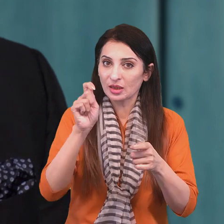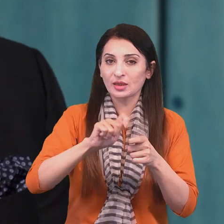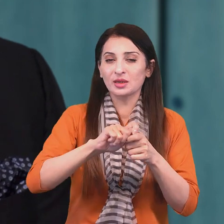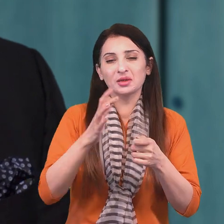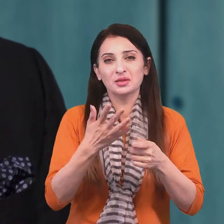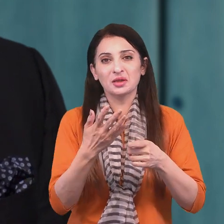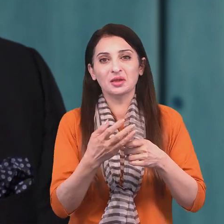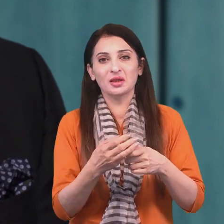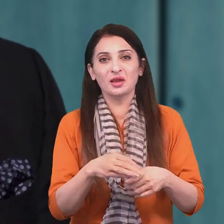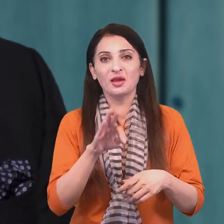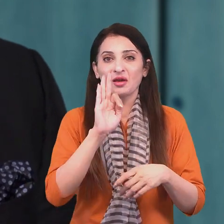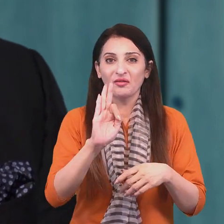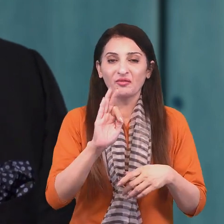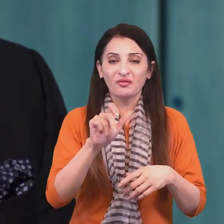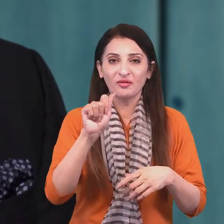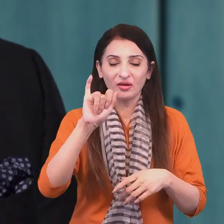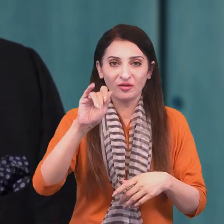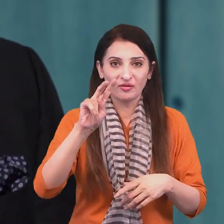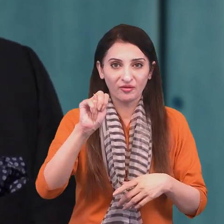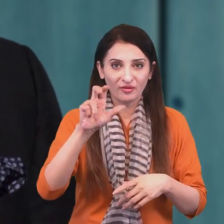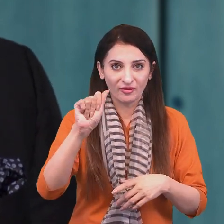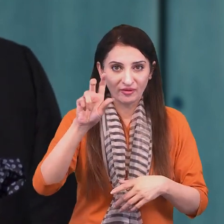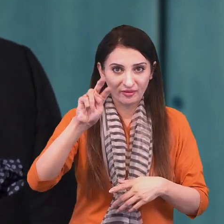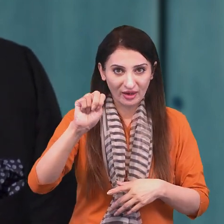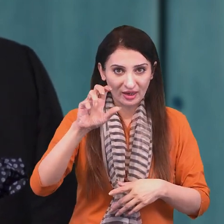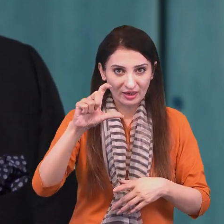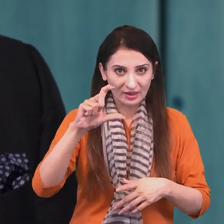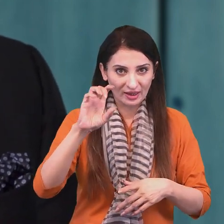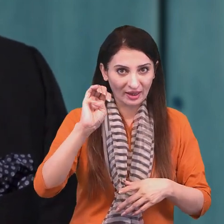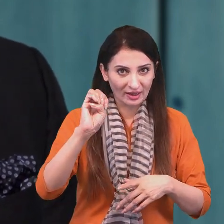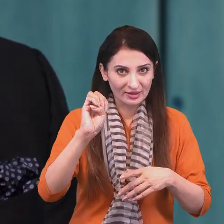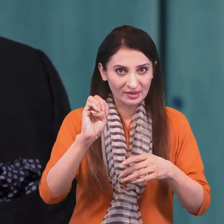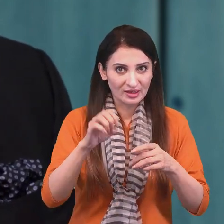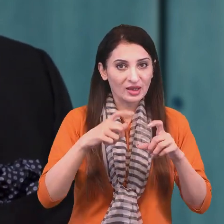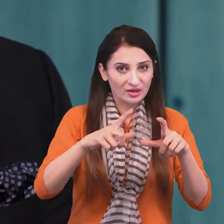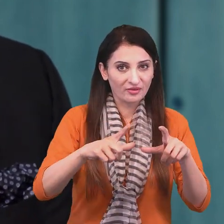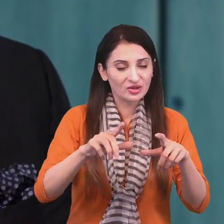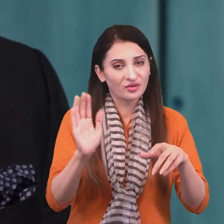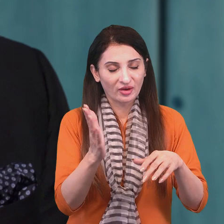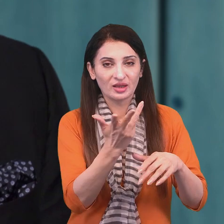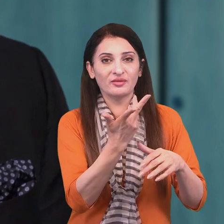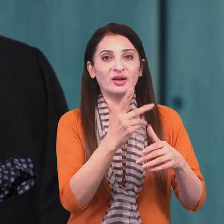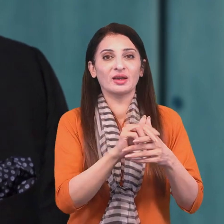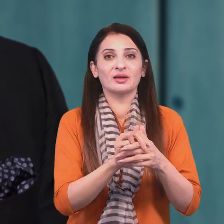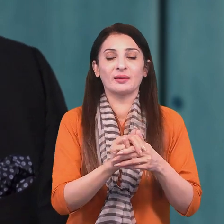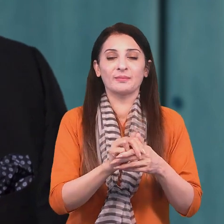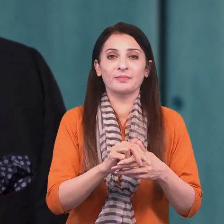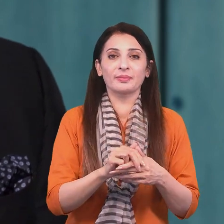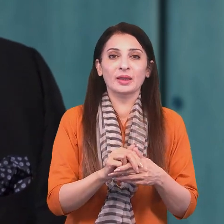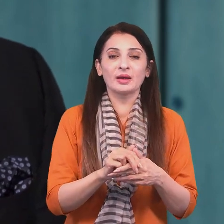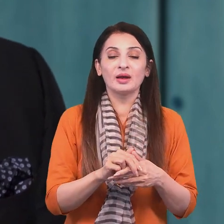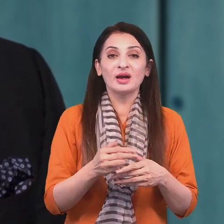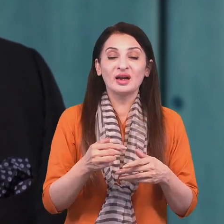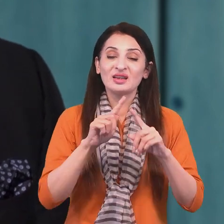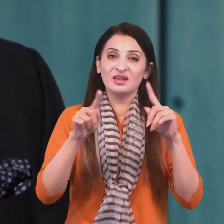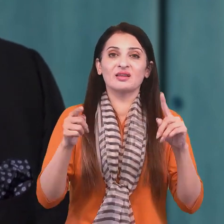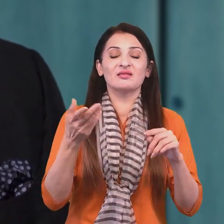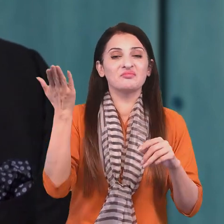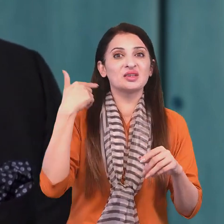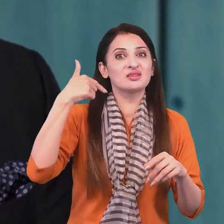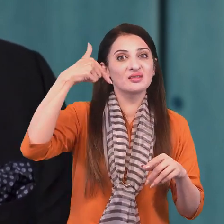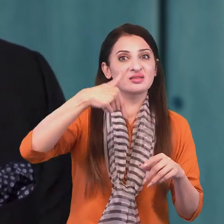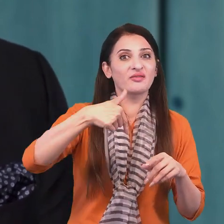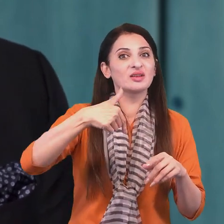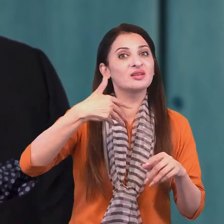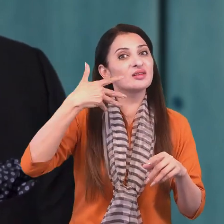پر فائنانس ڈویژن ہے، کلائمیٹ ڈویژن ہے، نارکوٹکس ڈویژن ہے۔ لیکن ہم نے یہ دیکھا ہے کہ 75